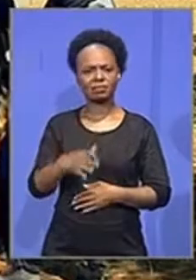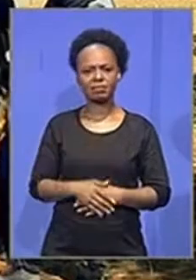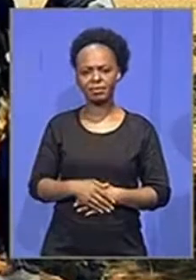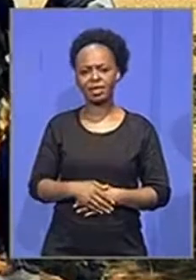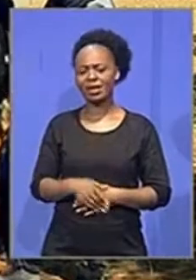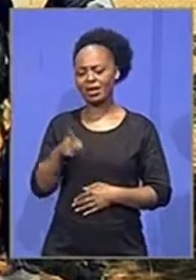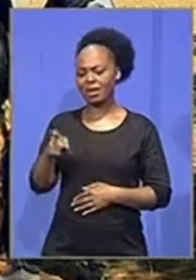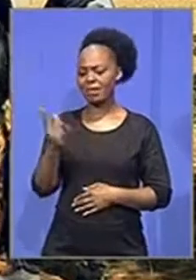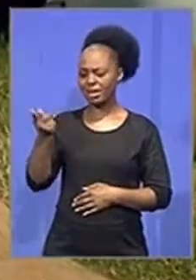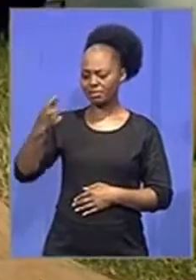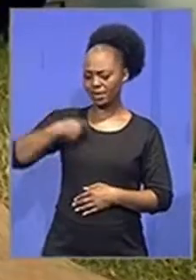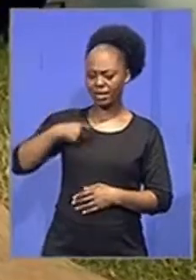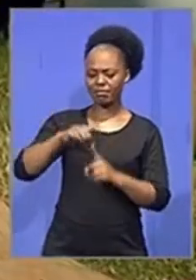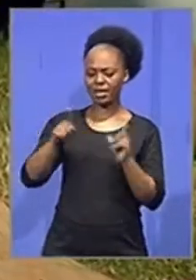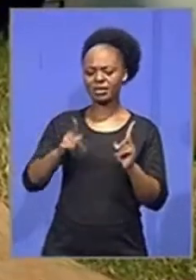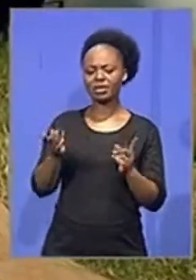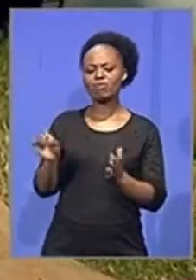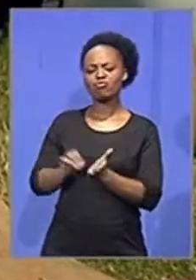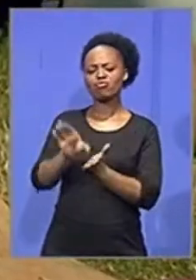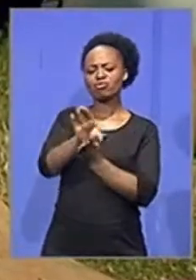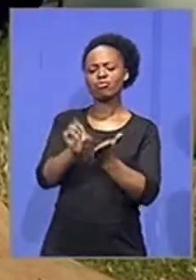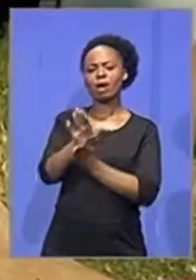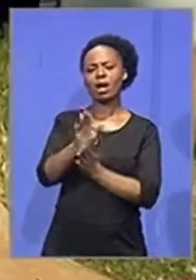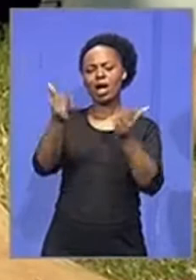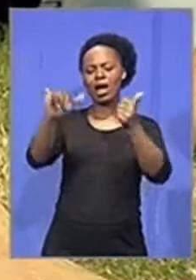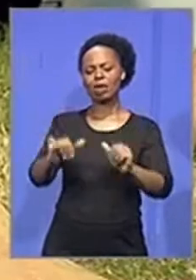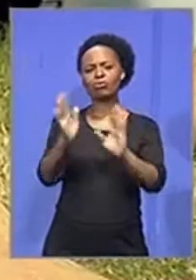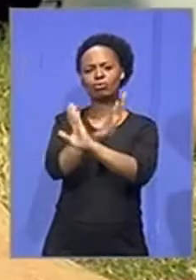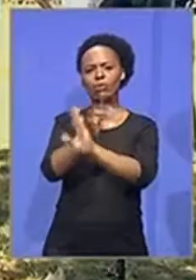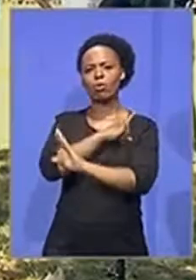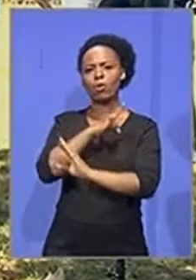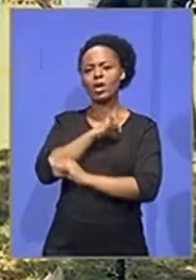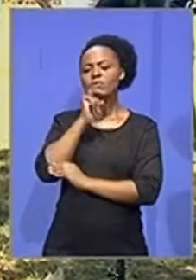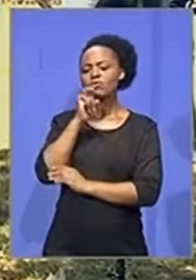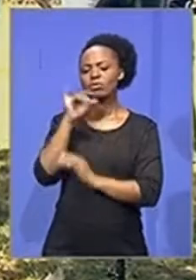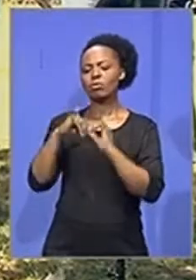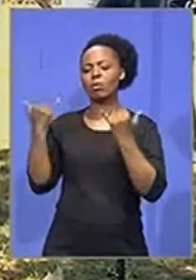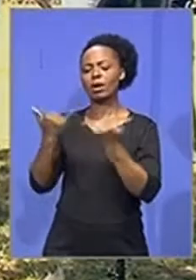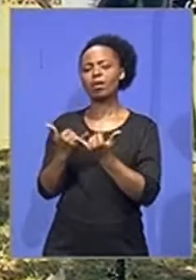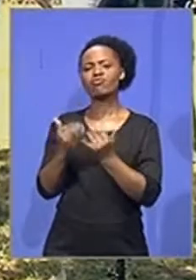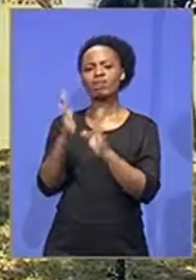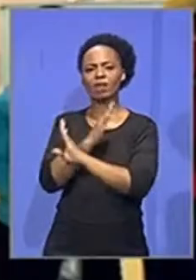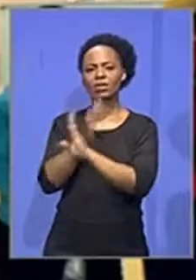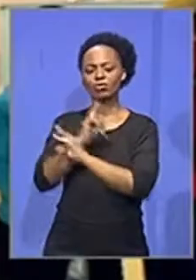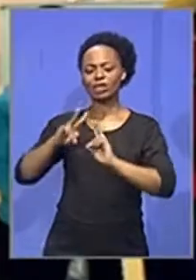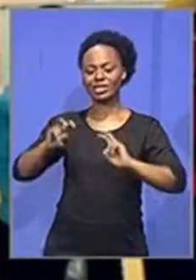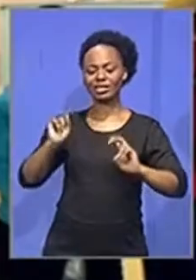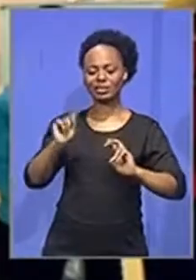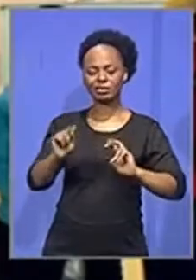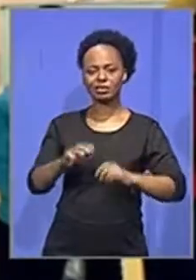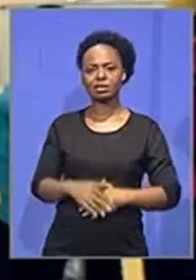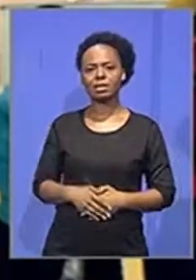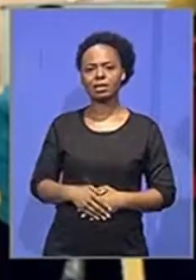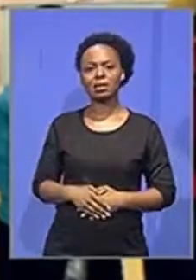ya sephiri. Seno ke morago ga gore ba dirise letseka la poraefete go batlisisa ntlha eno. Ditšhelete di a tswa